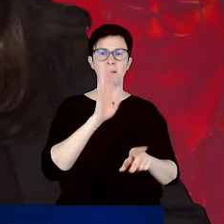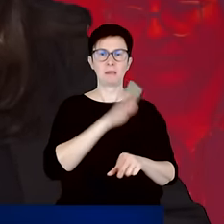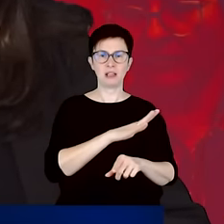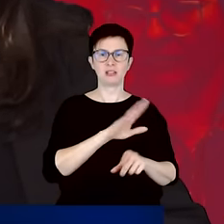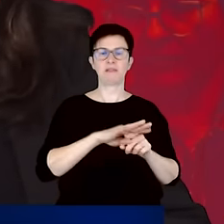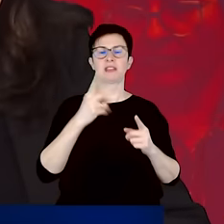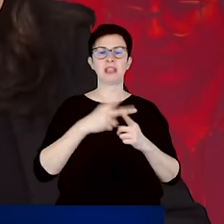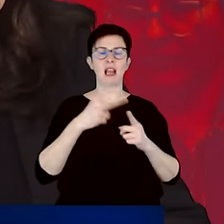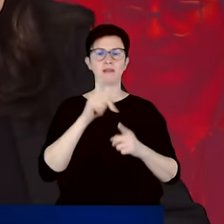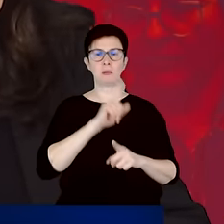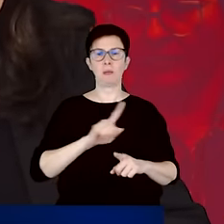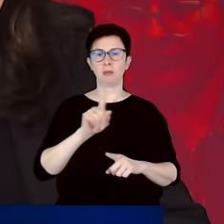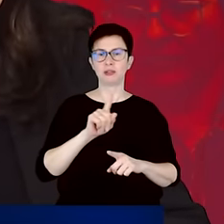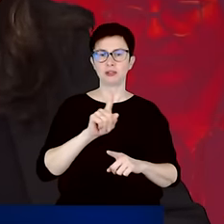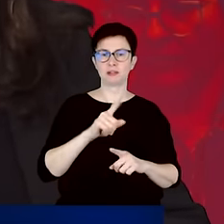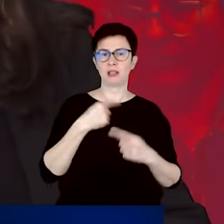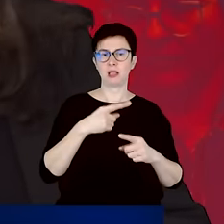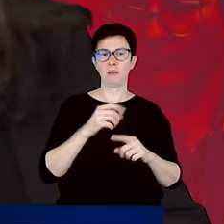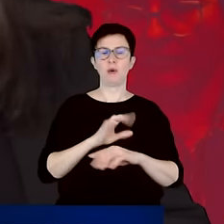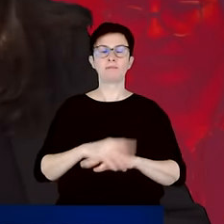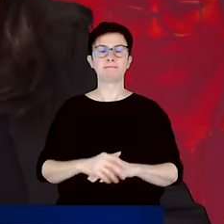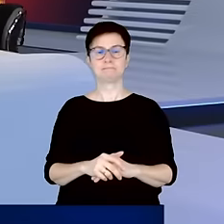publicznej. Znaczy, to już zostało mieliście zdemontowane, ale przepraszam pani bardzo.